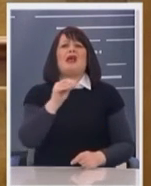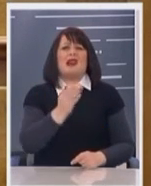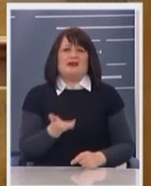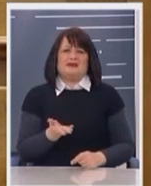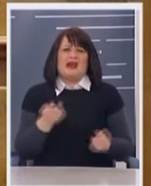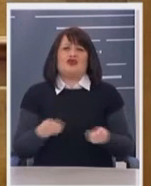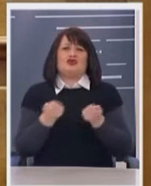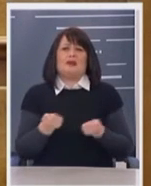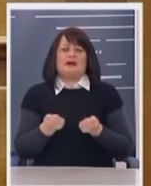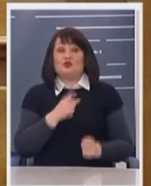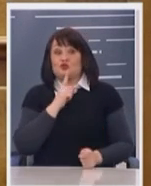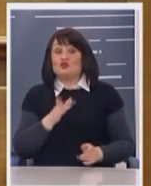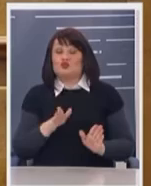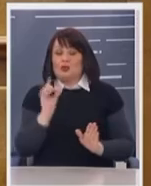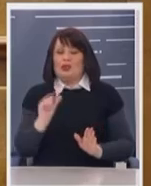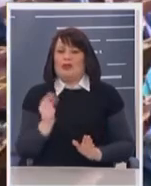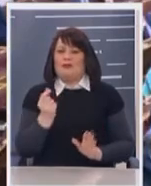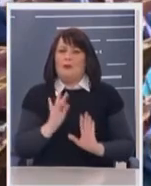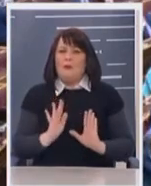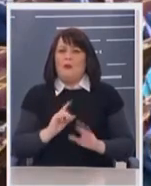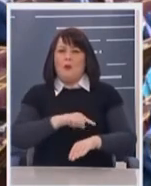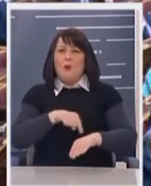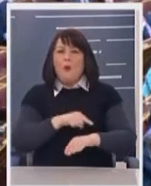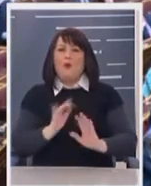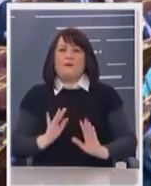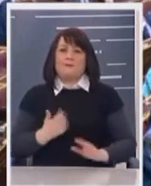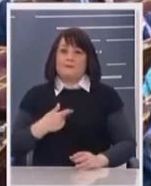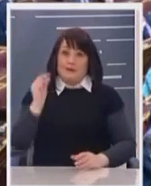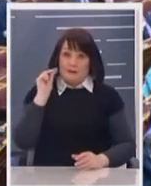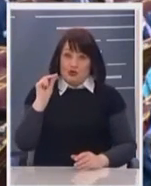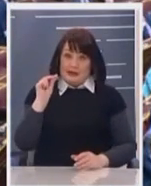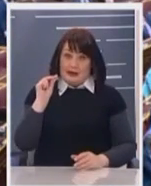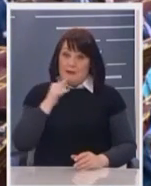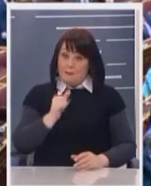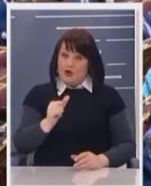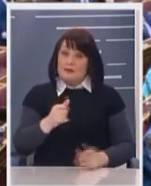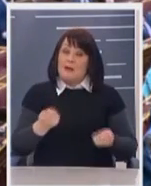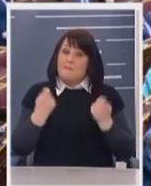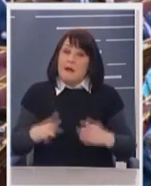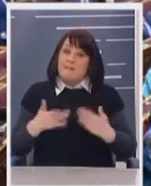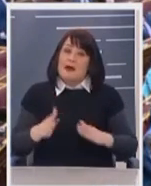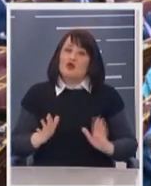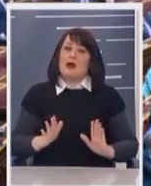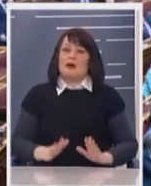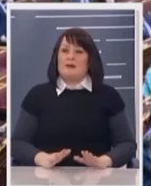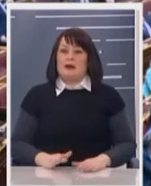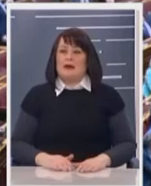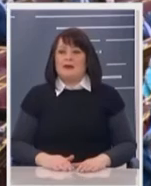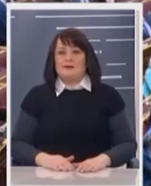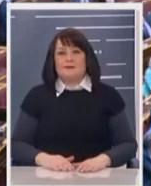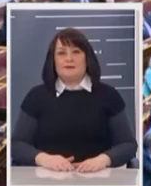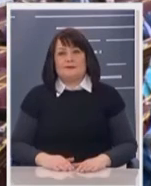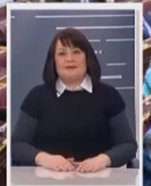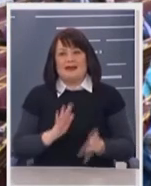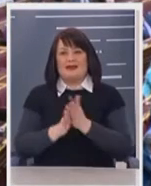τους εργαζόμενους. Ήταν μια δέσμευσή μας που υλοποιήσαμε να τελειώσουμε με τις